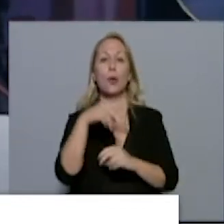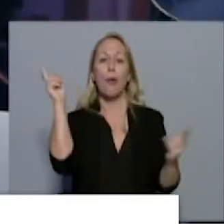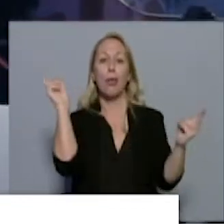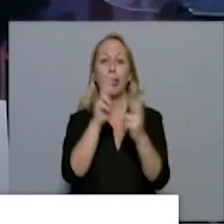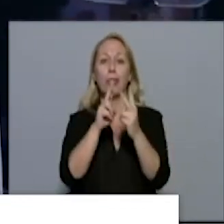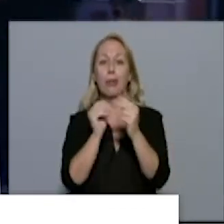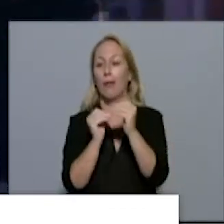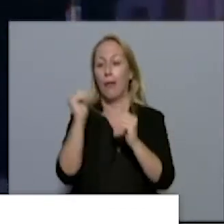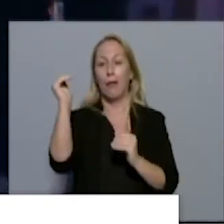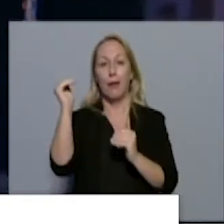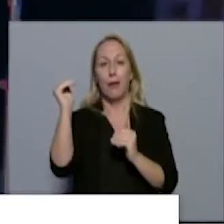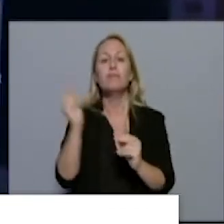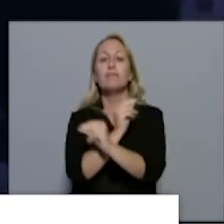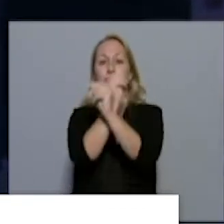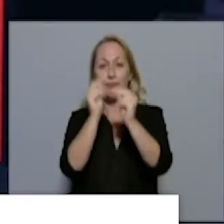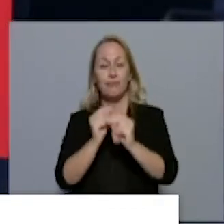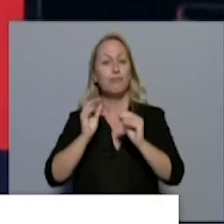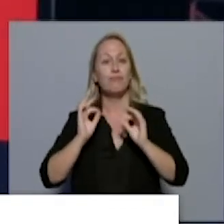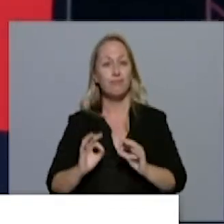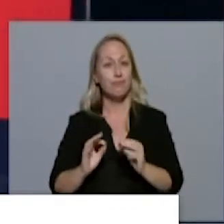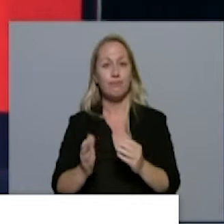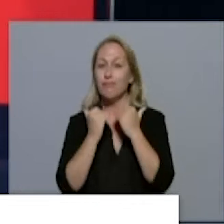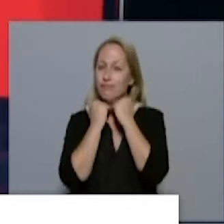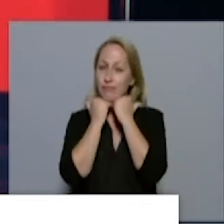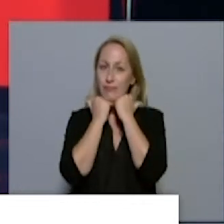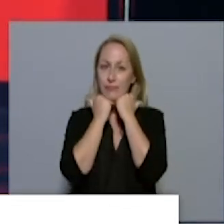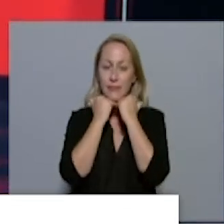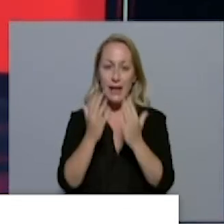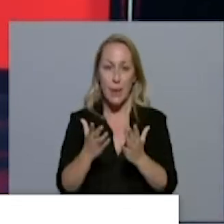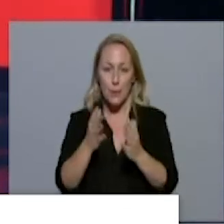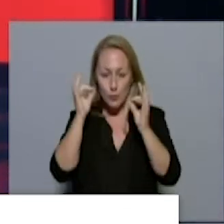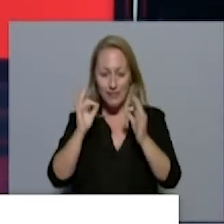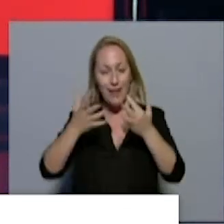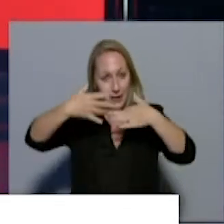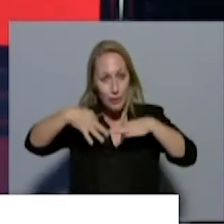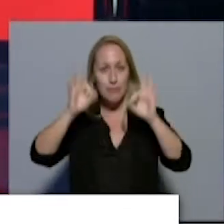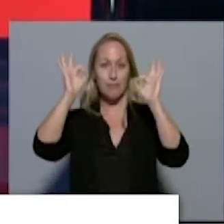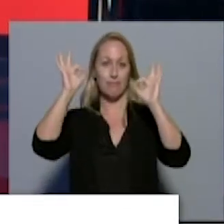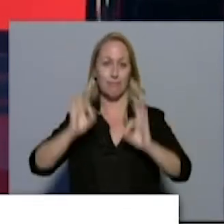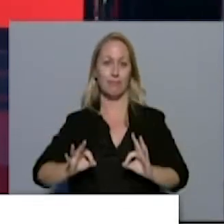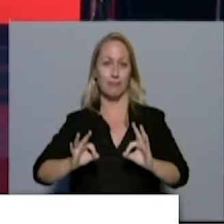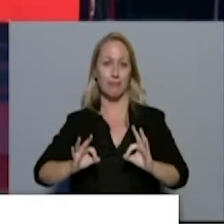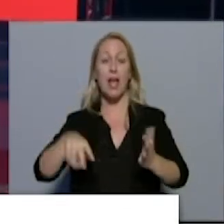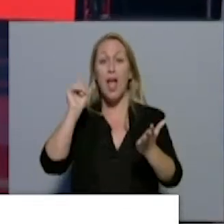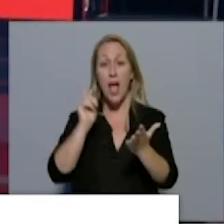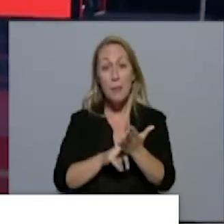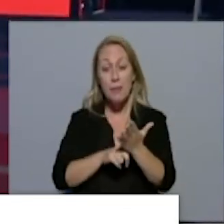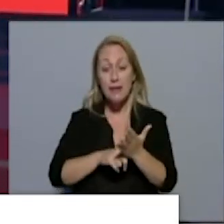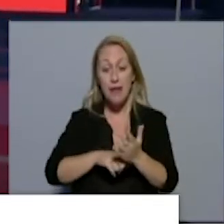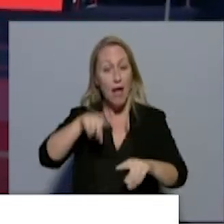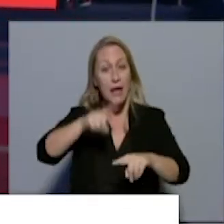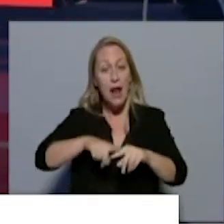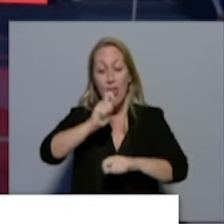Γι' αυτό και δεν μπορεί να υπάρξει νέα αρχή πραγματικά αν δεν τονώσουμε την εγχώρια